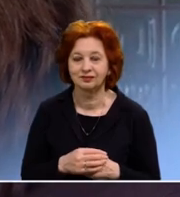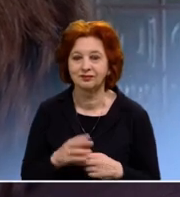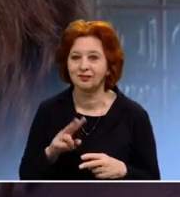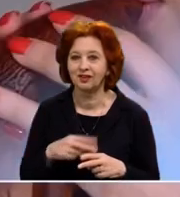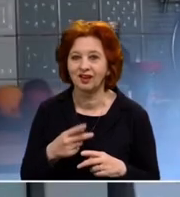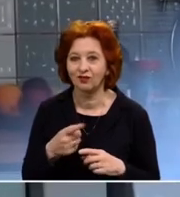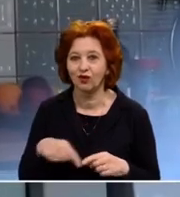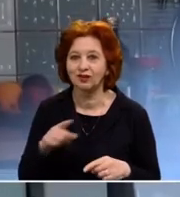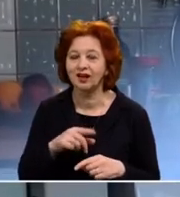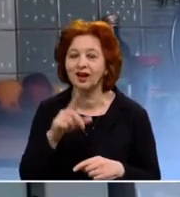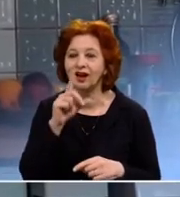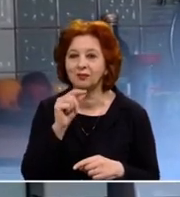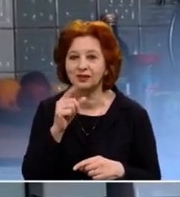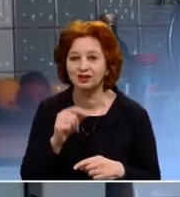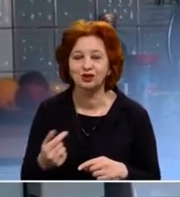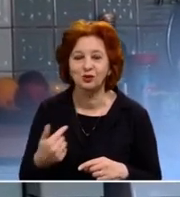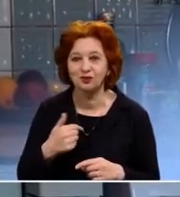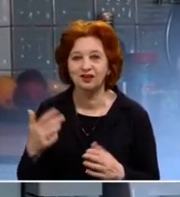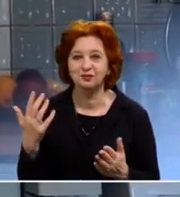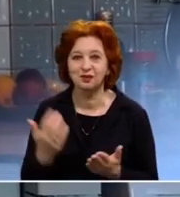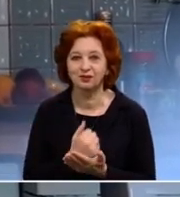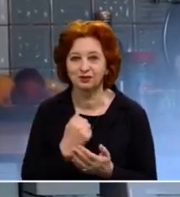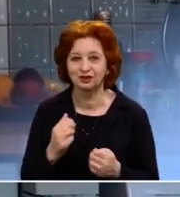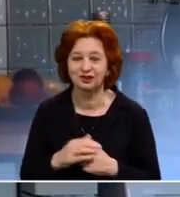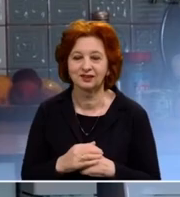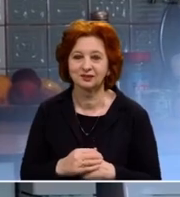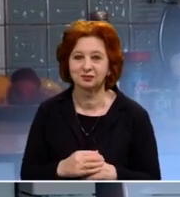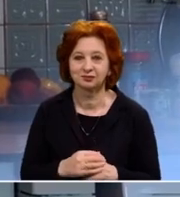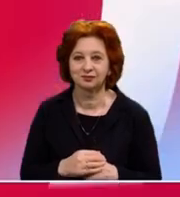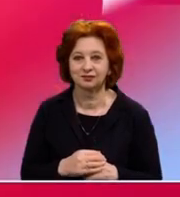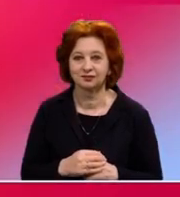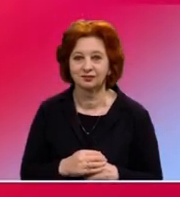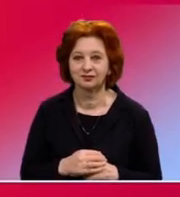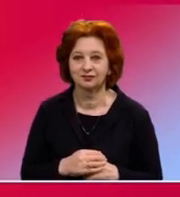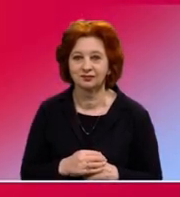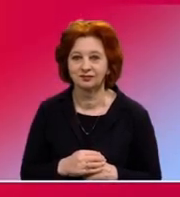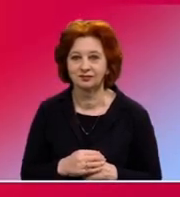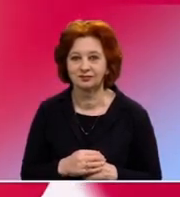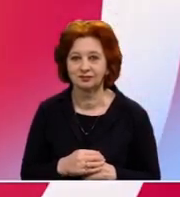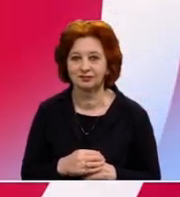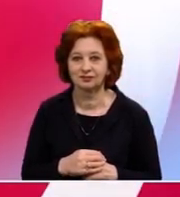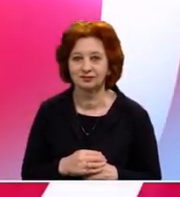Супер. Вот такая птичка у нас получилась.